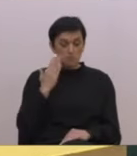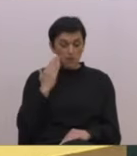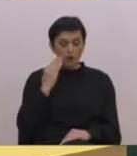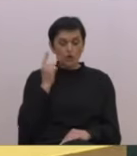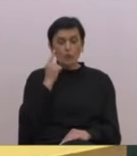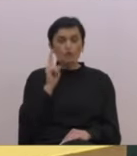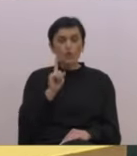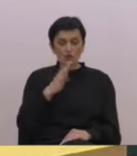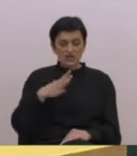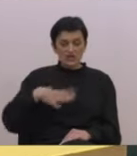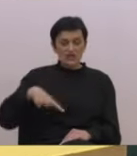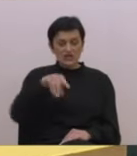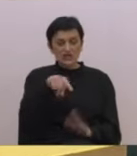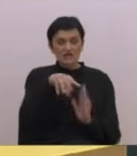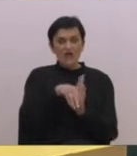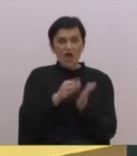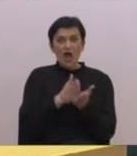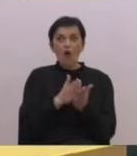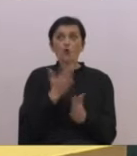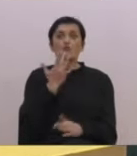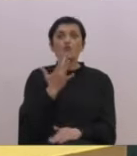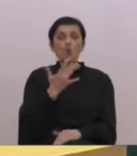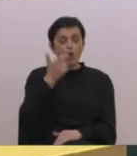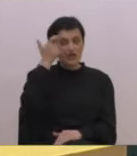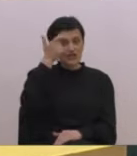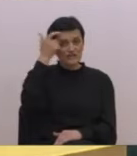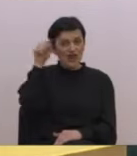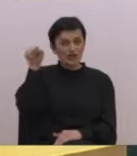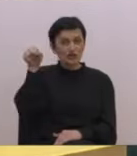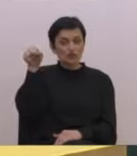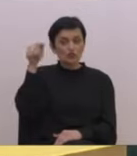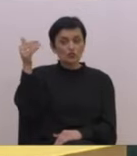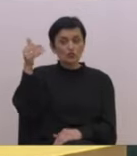ამ ქვეყანაში არის პოლიტიკოსი ბიძინა ივანიშვილი, რომლის